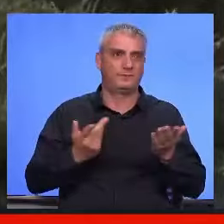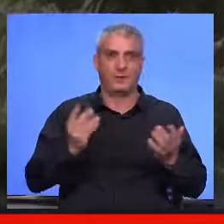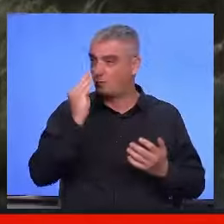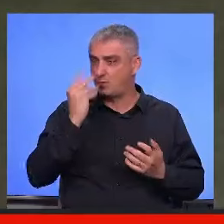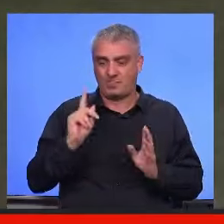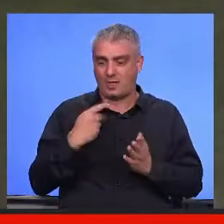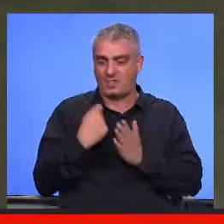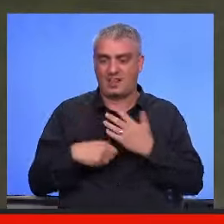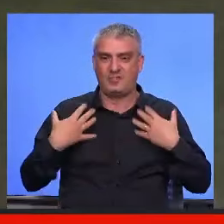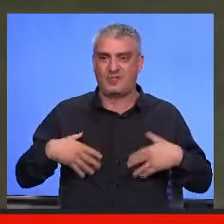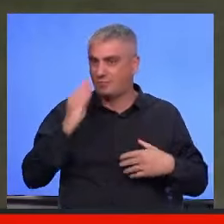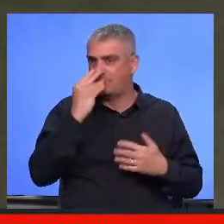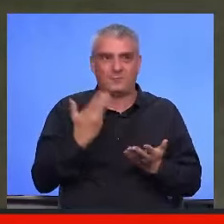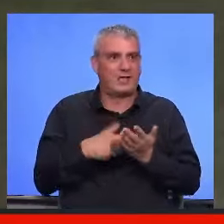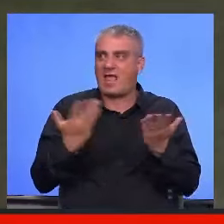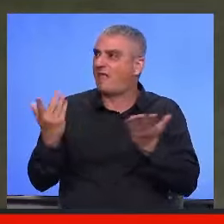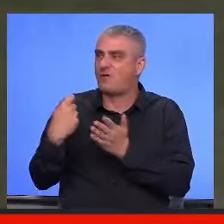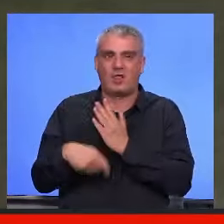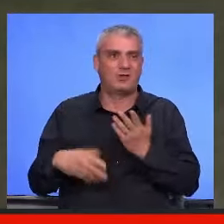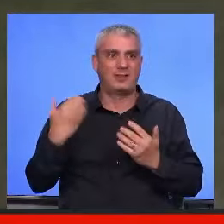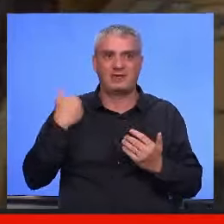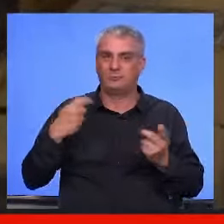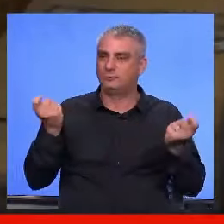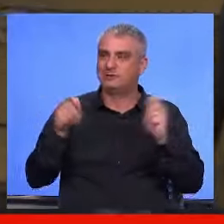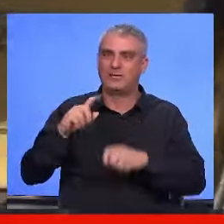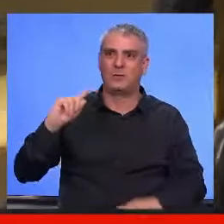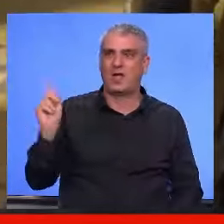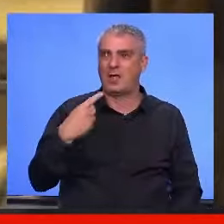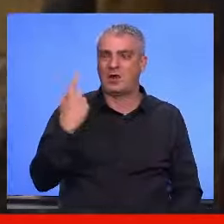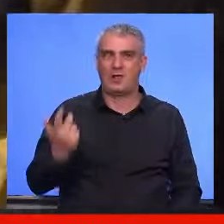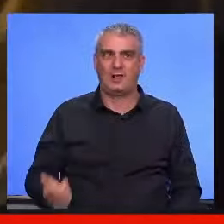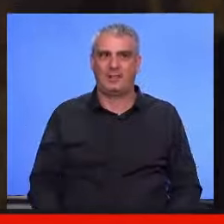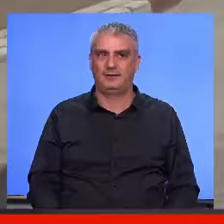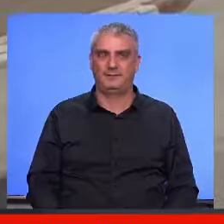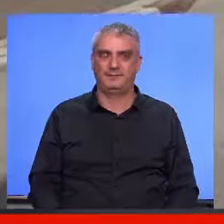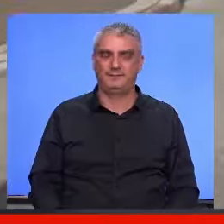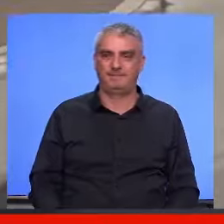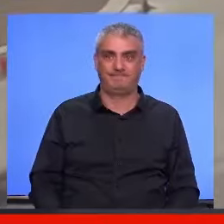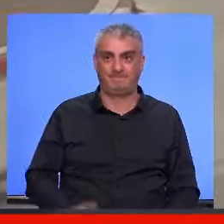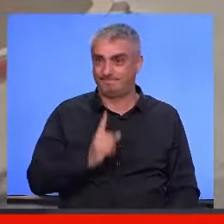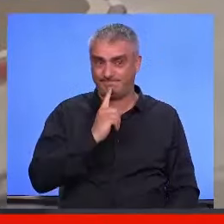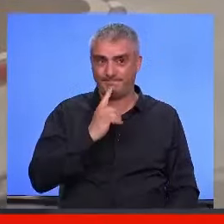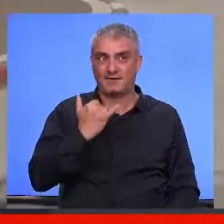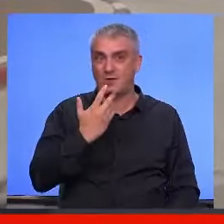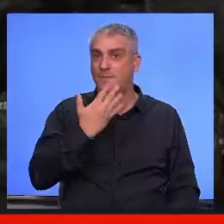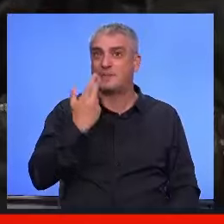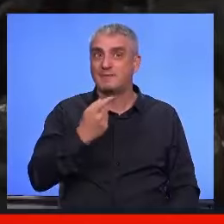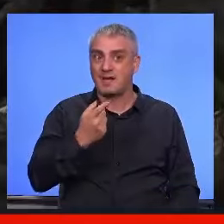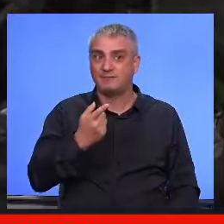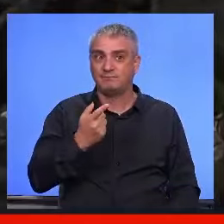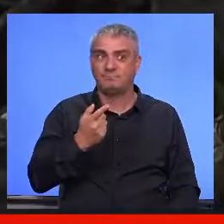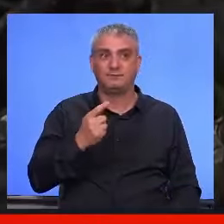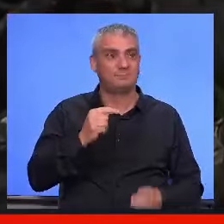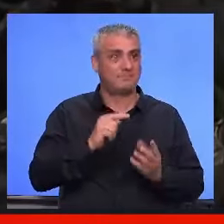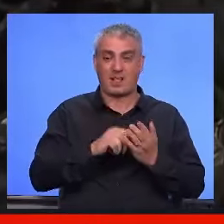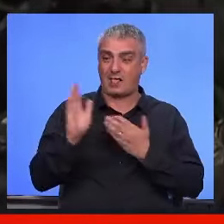לקנות תחפושת, כי אין איפה לקנות, קריית שמונה, הכל סגור. ואם לא די בכך, היום התברר להם שכיוון שלא